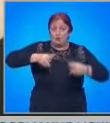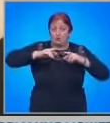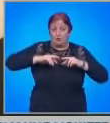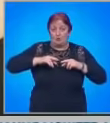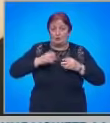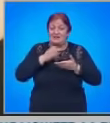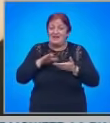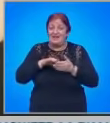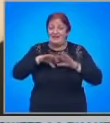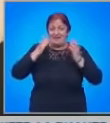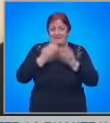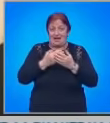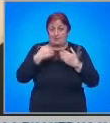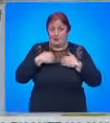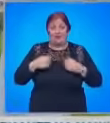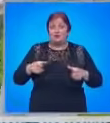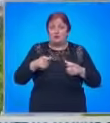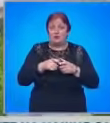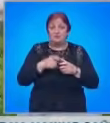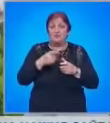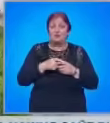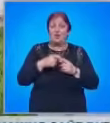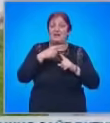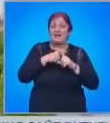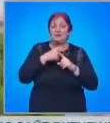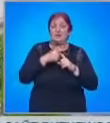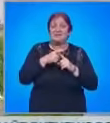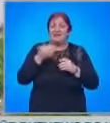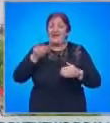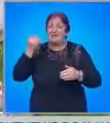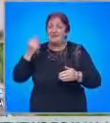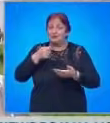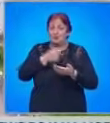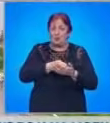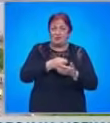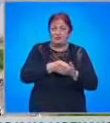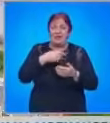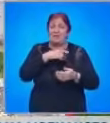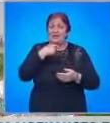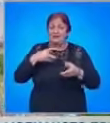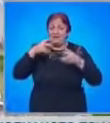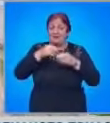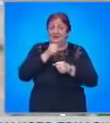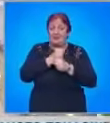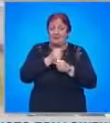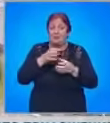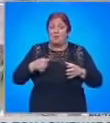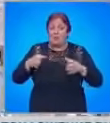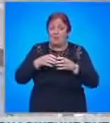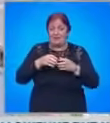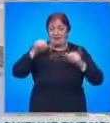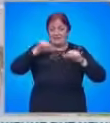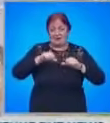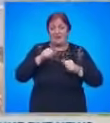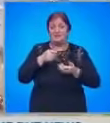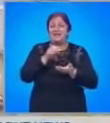отговорност лежи изцяло на нашето дружество. Според Христова, заради авансовите плащания има риск при спиране на работата по обекта, загубите да